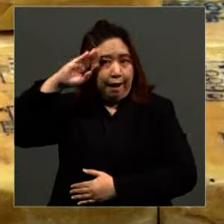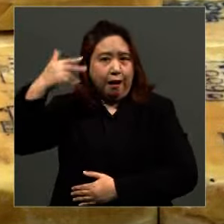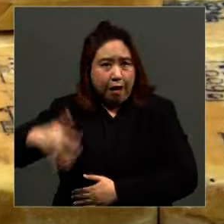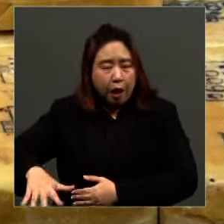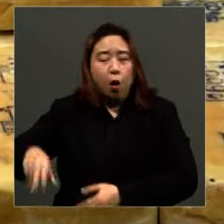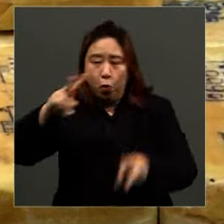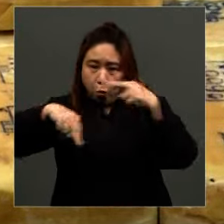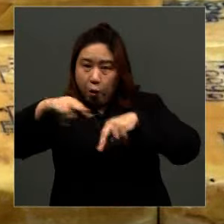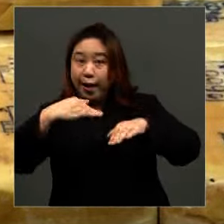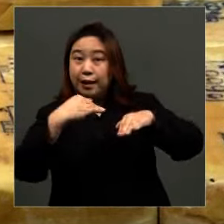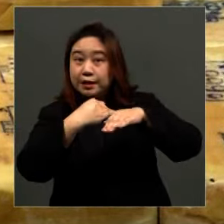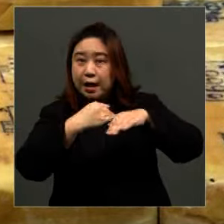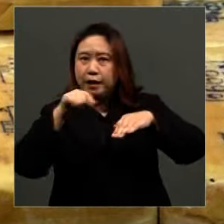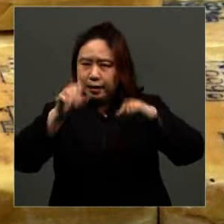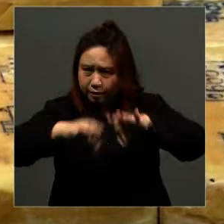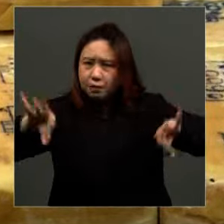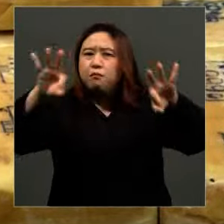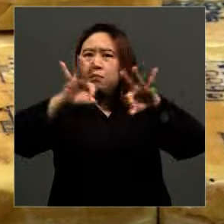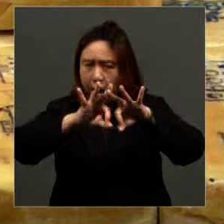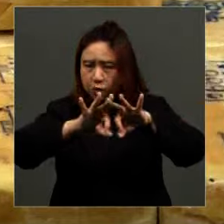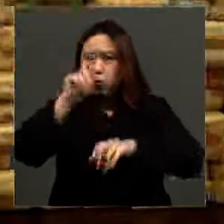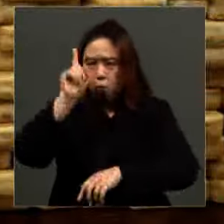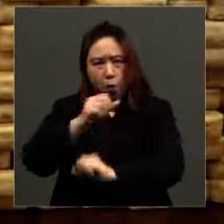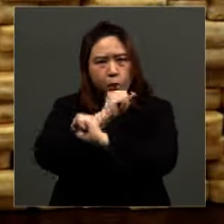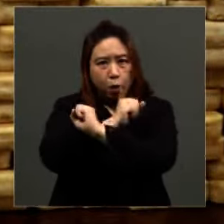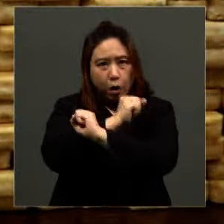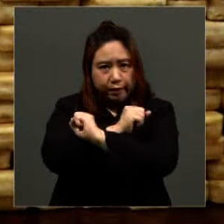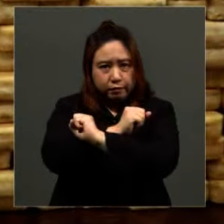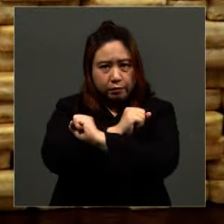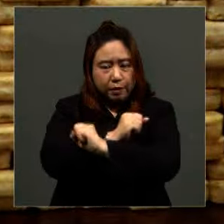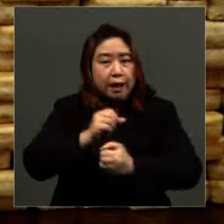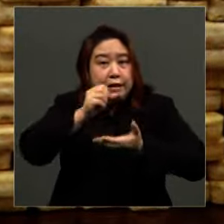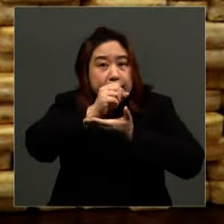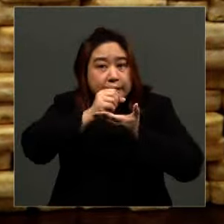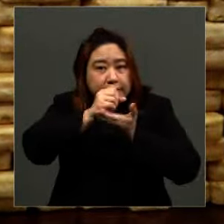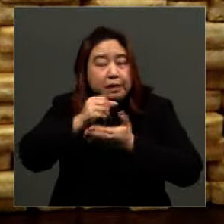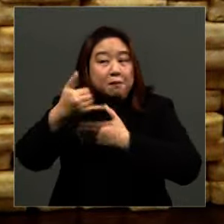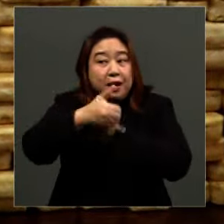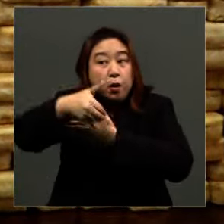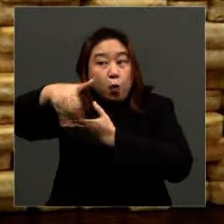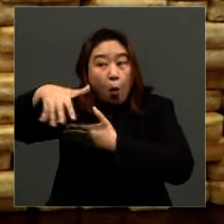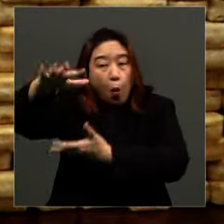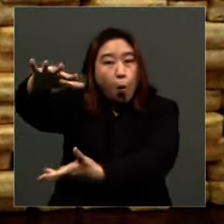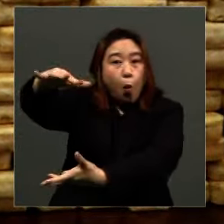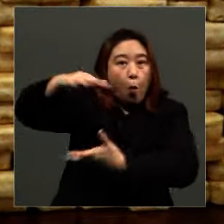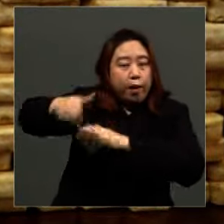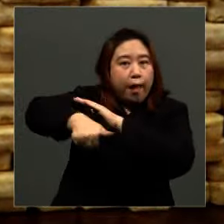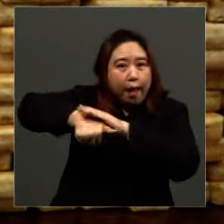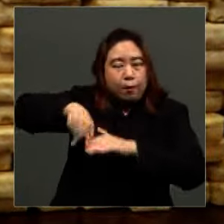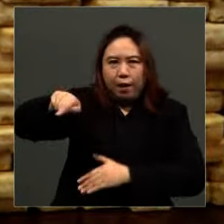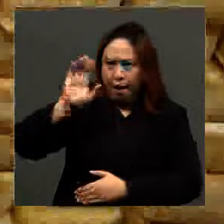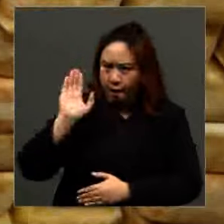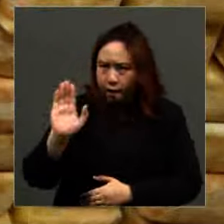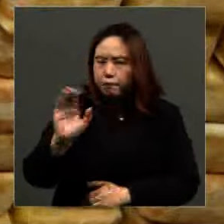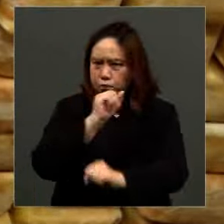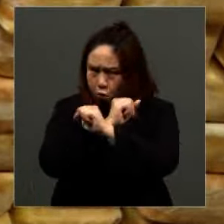แลชายแดนถือว่าเป็นภารกิจสำคัญของกองทัพที่ต้องป้องกันไม่ให้มีการขนยาเสพติดเข้ามาในประเทศส่วนการที่